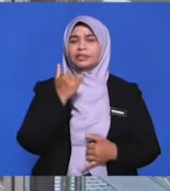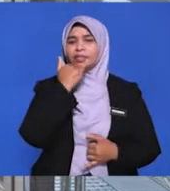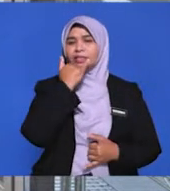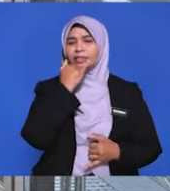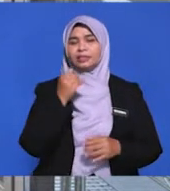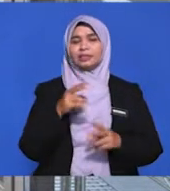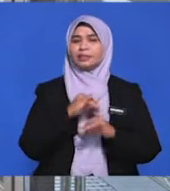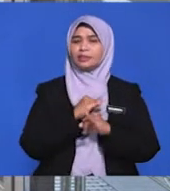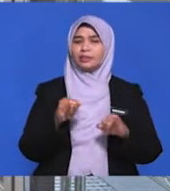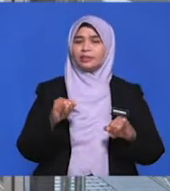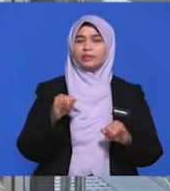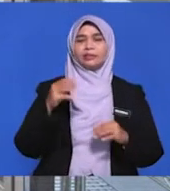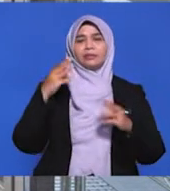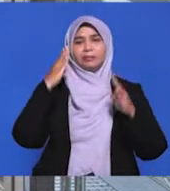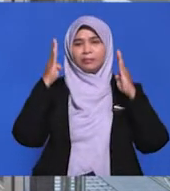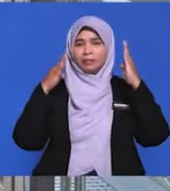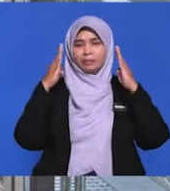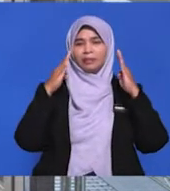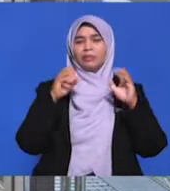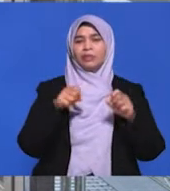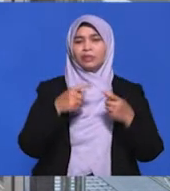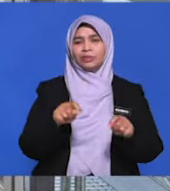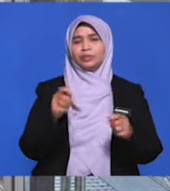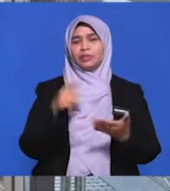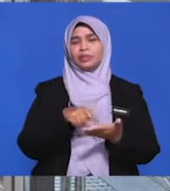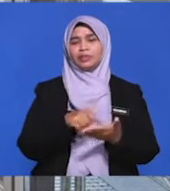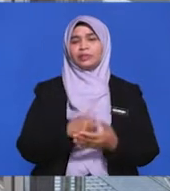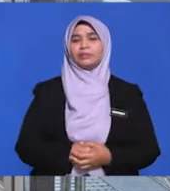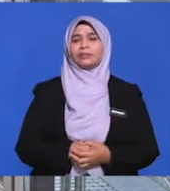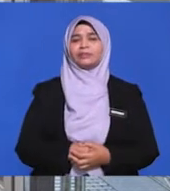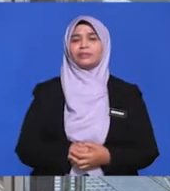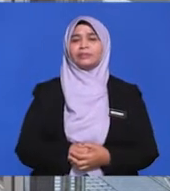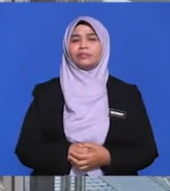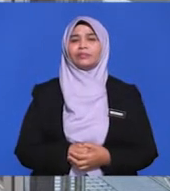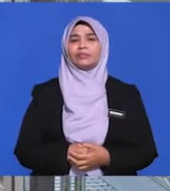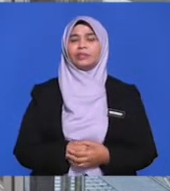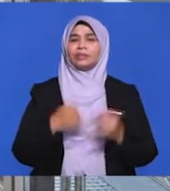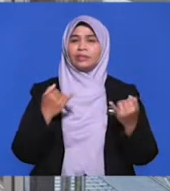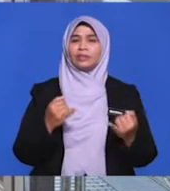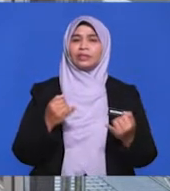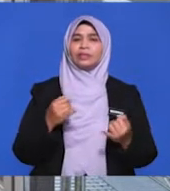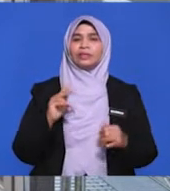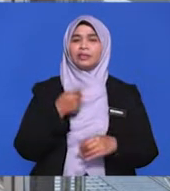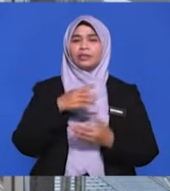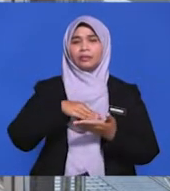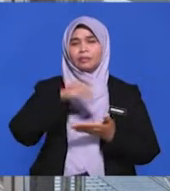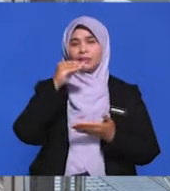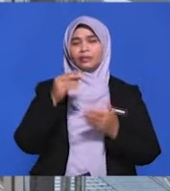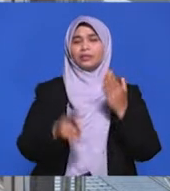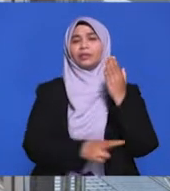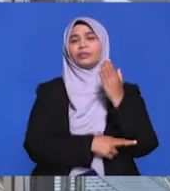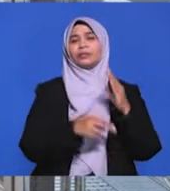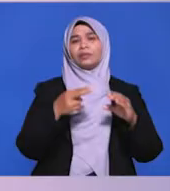kuatir boleh Cuba lagi sekarang marilah kita mempelajari hukum Keys yang